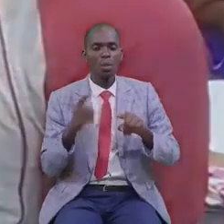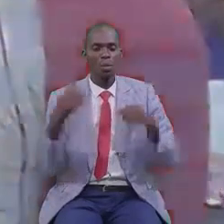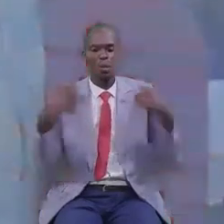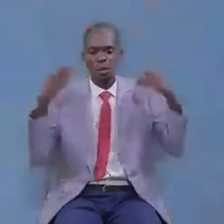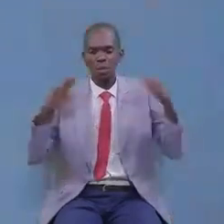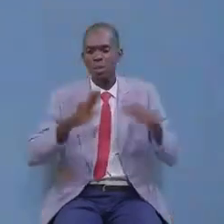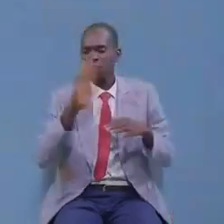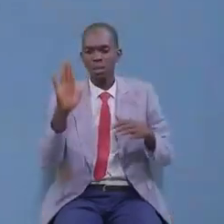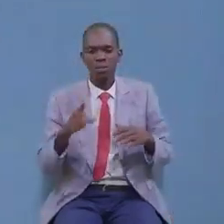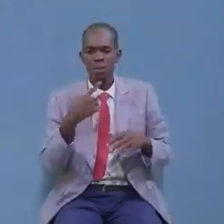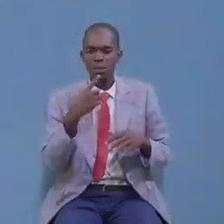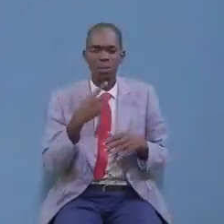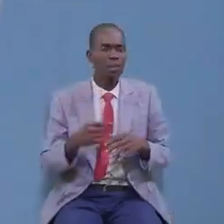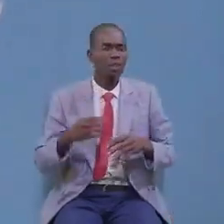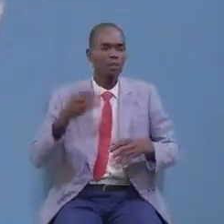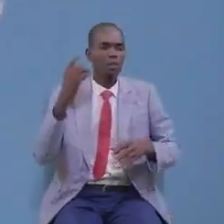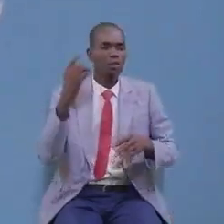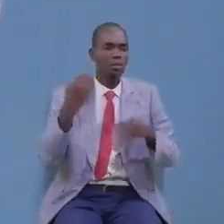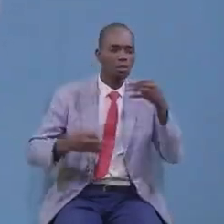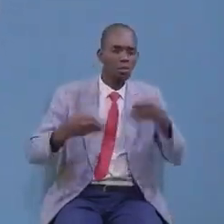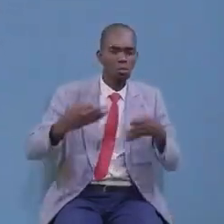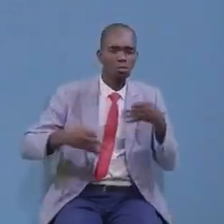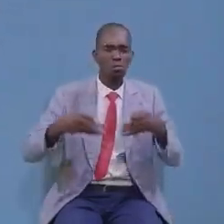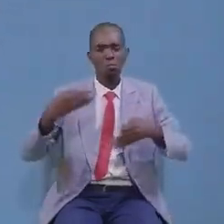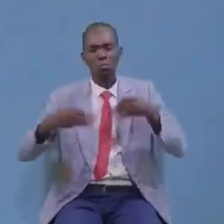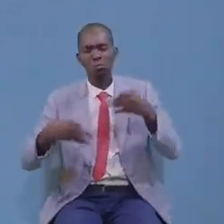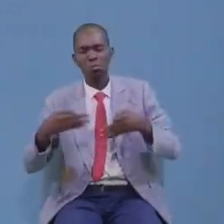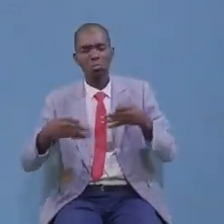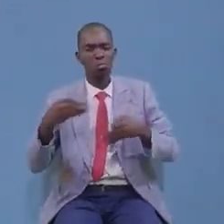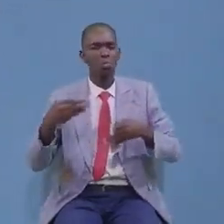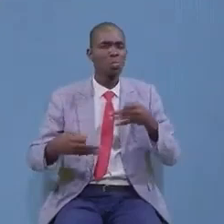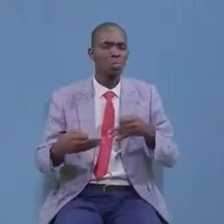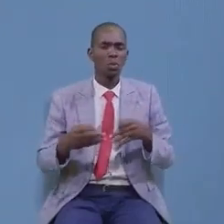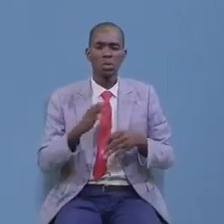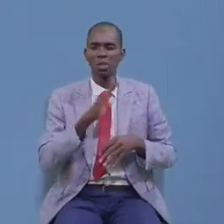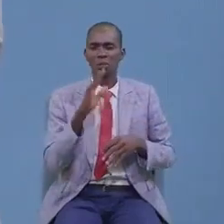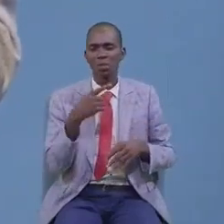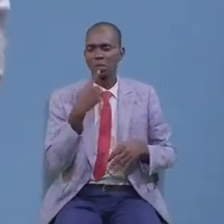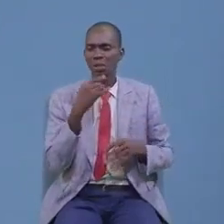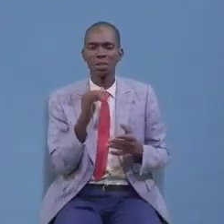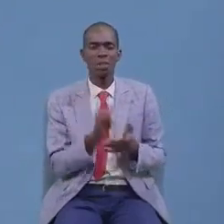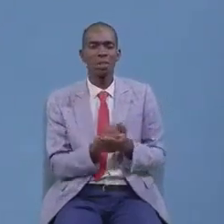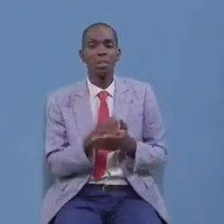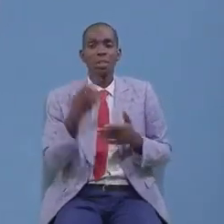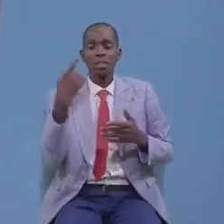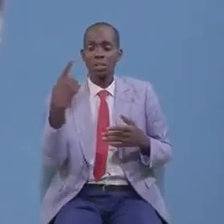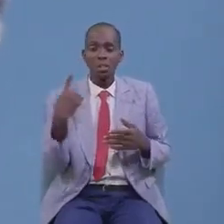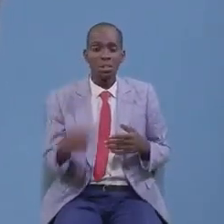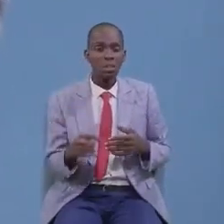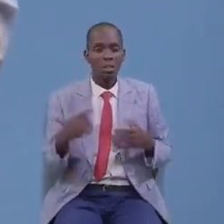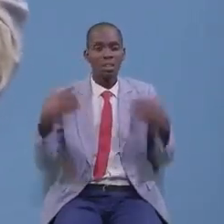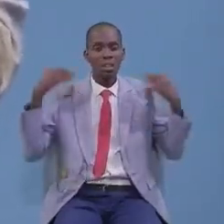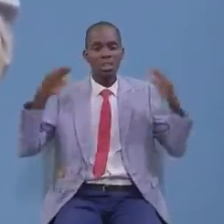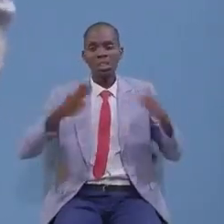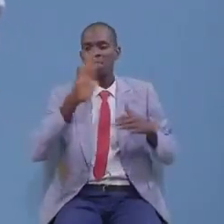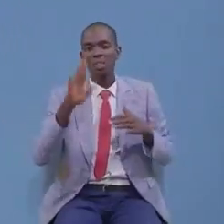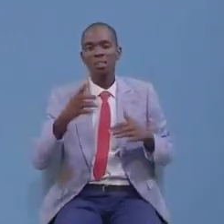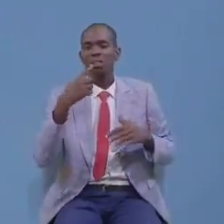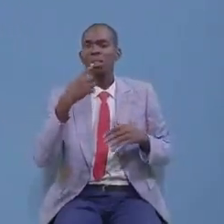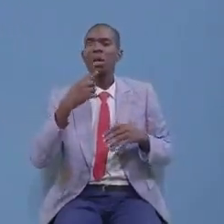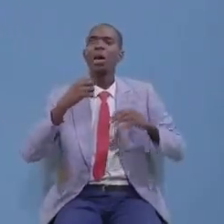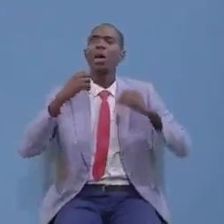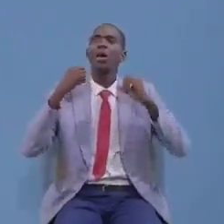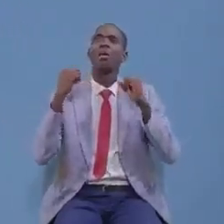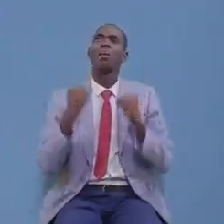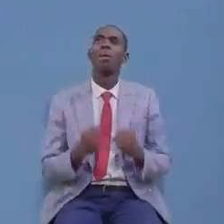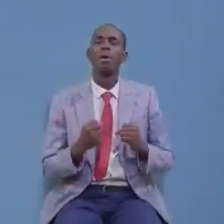జస్టిస్, జస్టిస్, జస్టిస్. లేకపోతే న్యాయవంతుడు, న్యాయవంతుడు, న్యాయవంతుడు అనలేదు. దేని సే పవర్, పవర్,